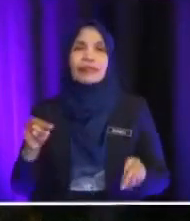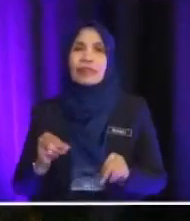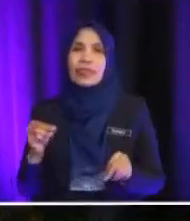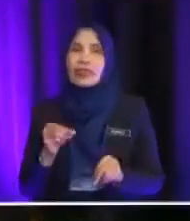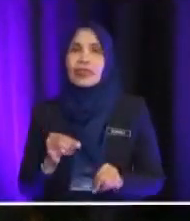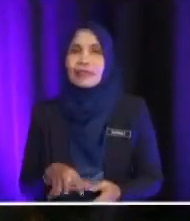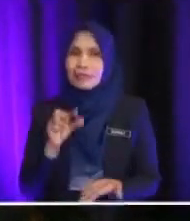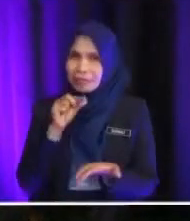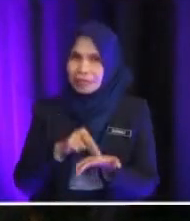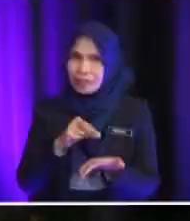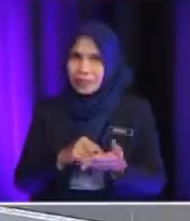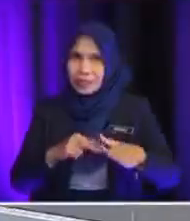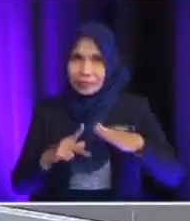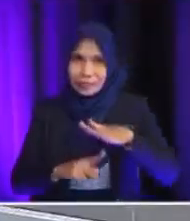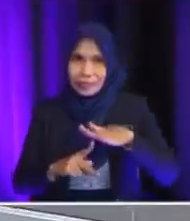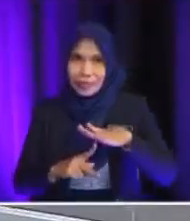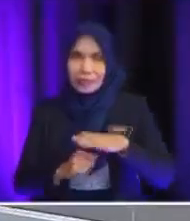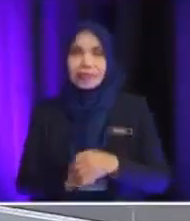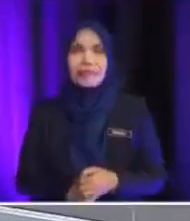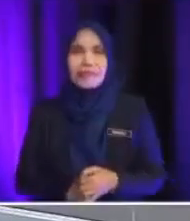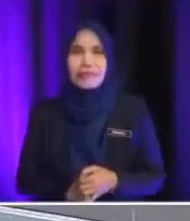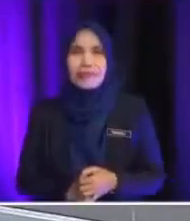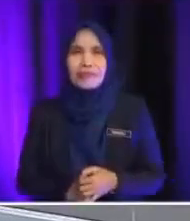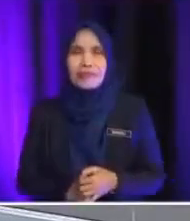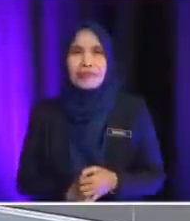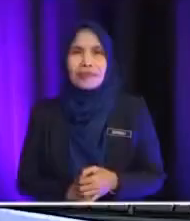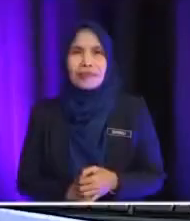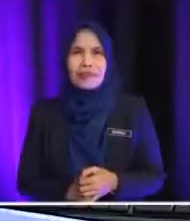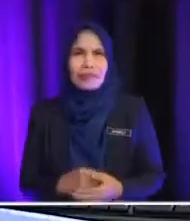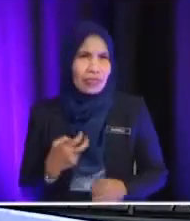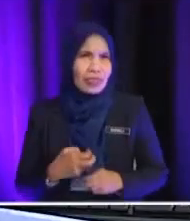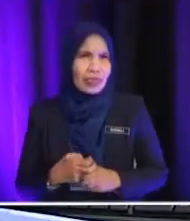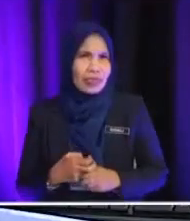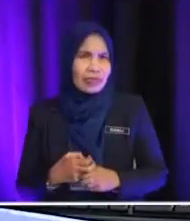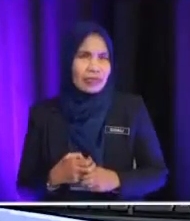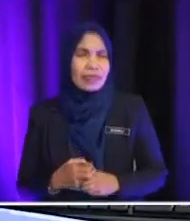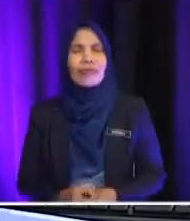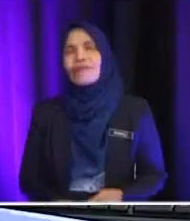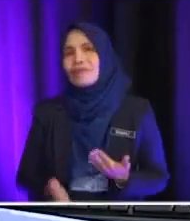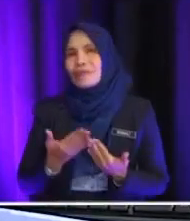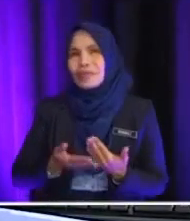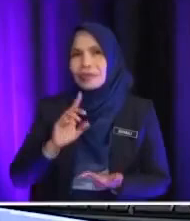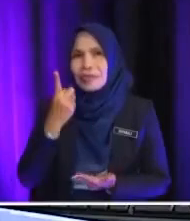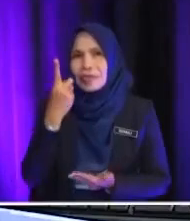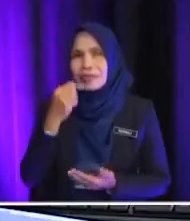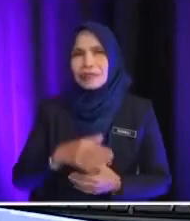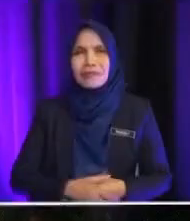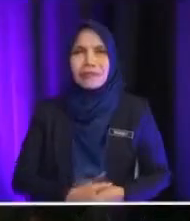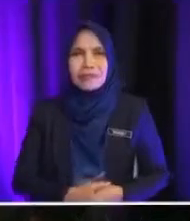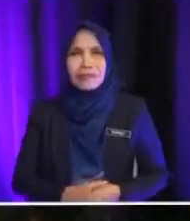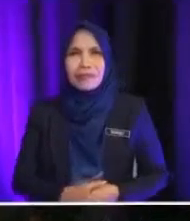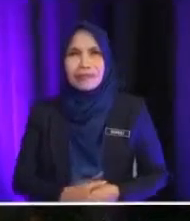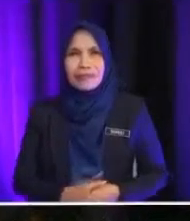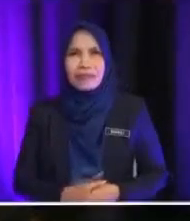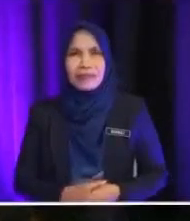panggang? Wah, bunyi macam menariklah cikgu. Tapi susah tak nak buat cikgu? Senang je. Senang dan mudah. Kalau macam